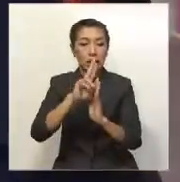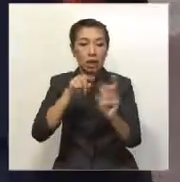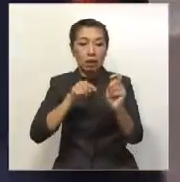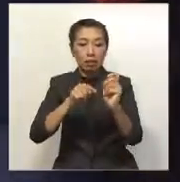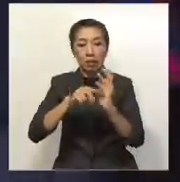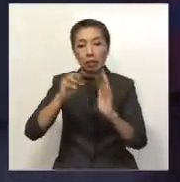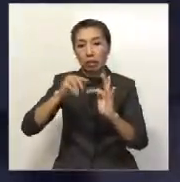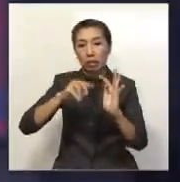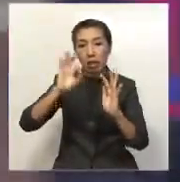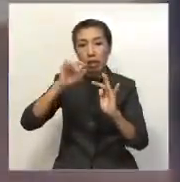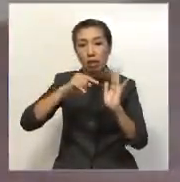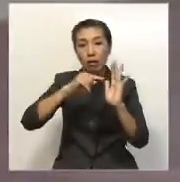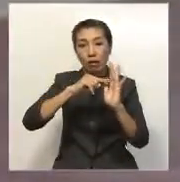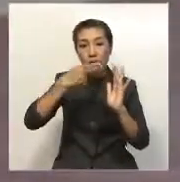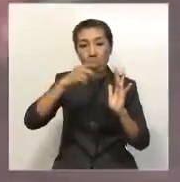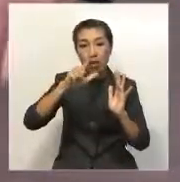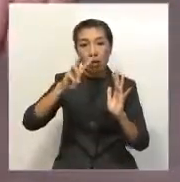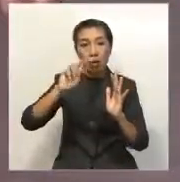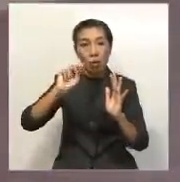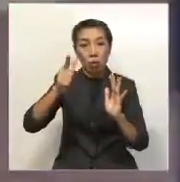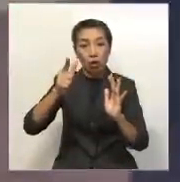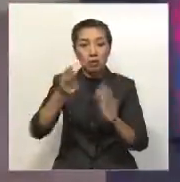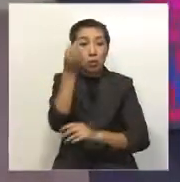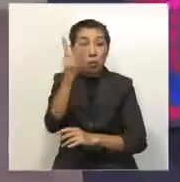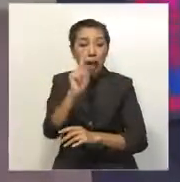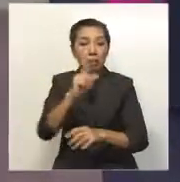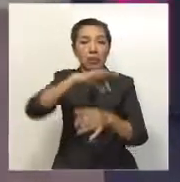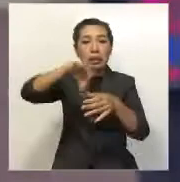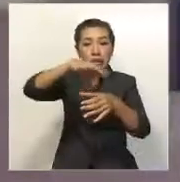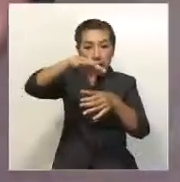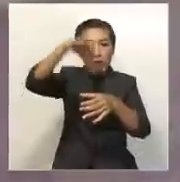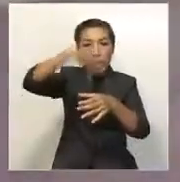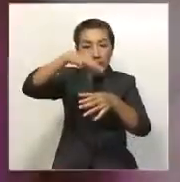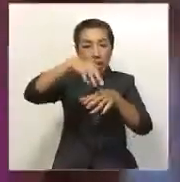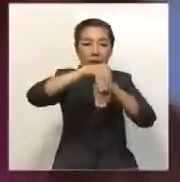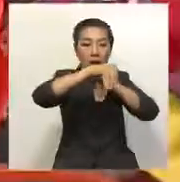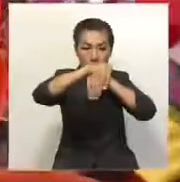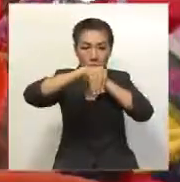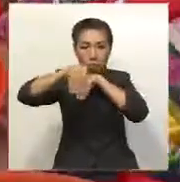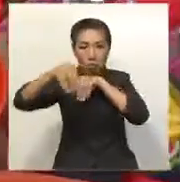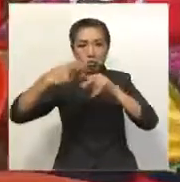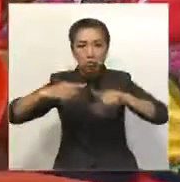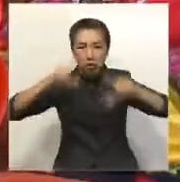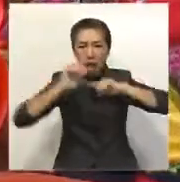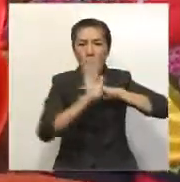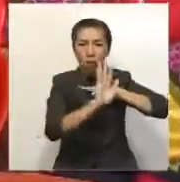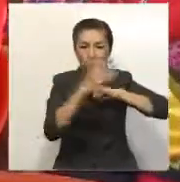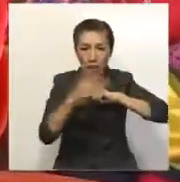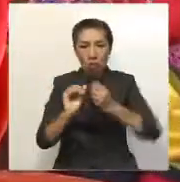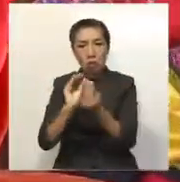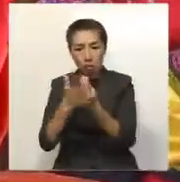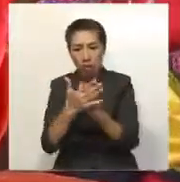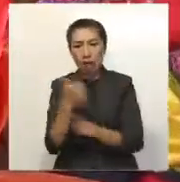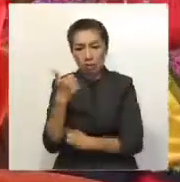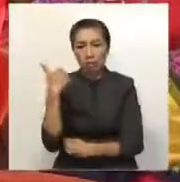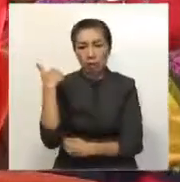ีรายเขามีการปรูกชากาแฟซึงเป็นสินค้าที่มีชื่อของทจหวดอยู่แลวอันนี้ยังไม่รวมกับผลไม้